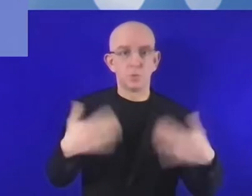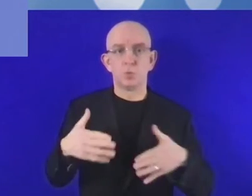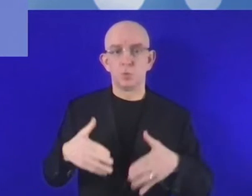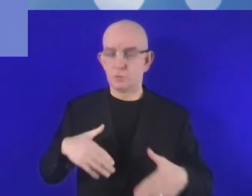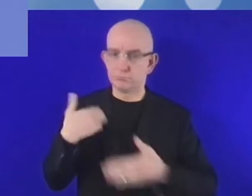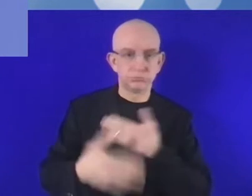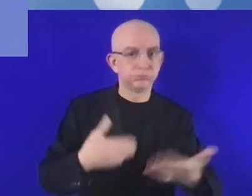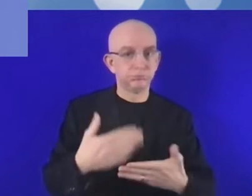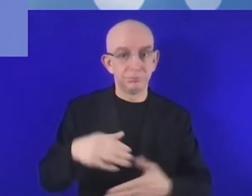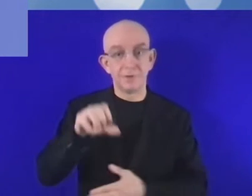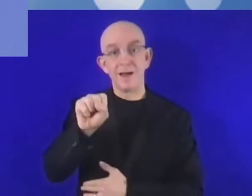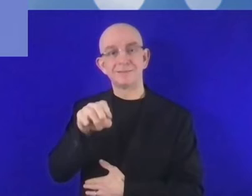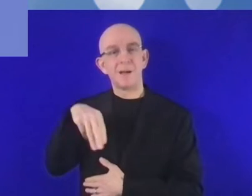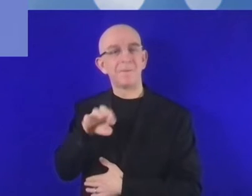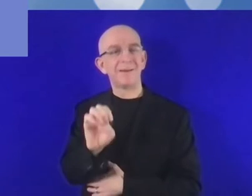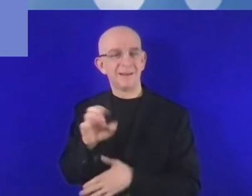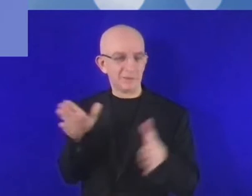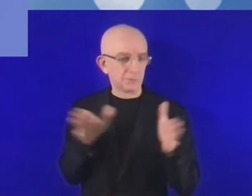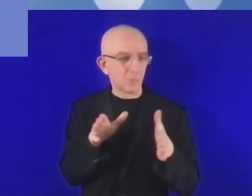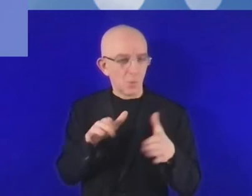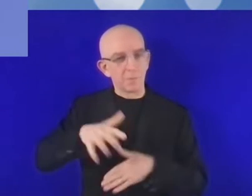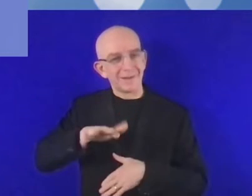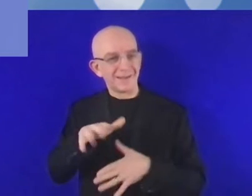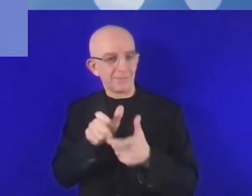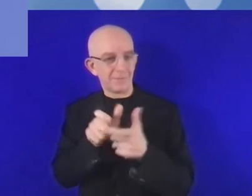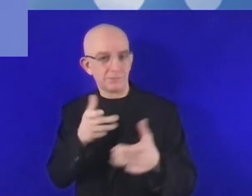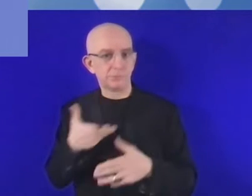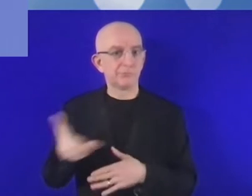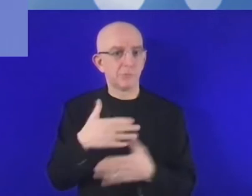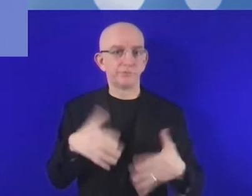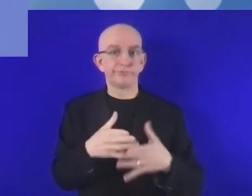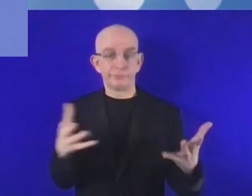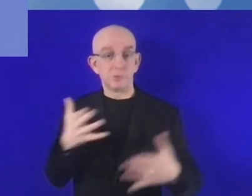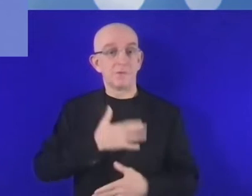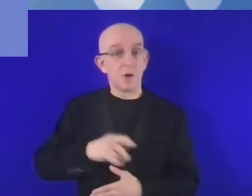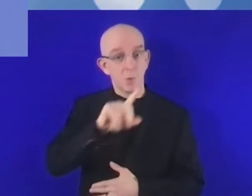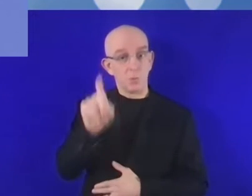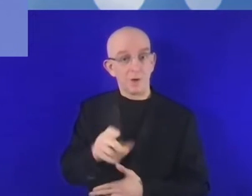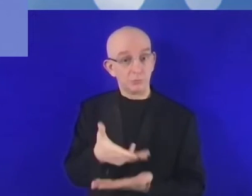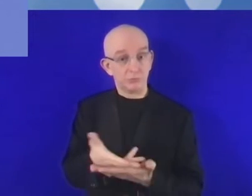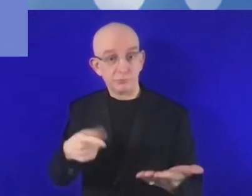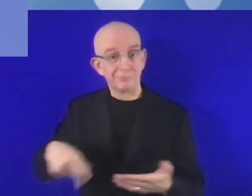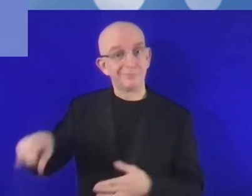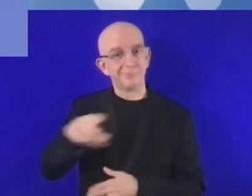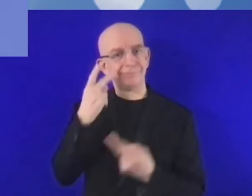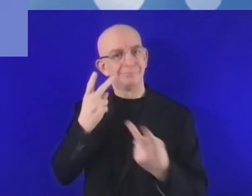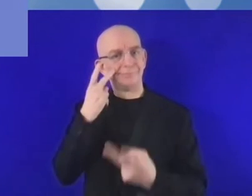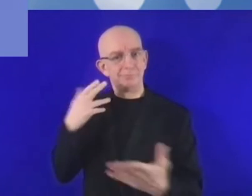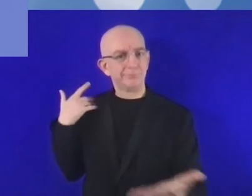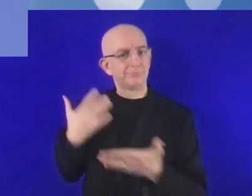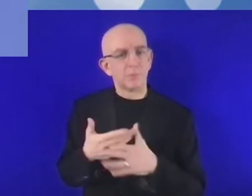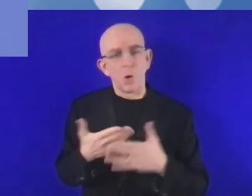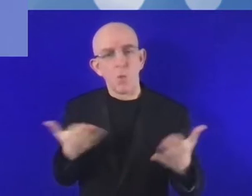участникам нашей панели. Опираясь на свой собственный опыт, какие вызовы вы видите у нас впереди в отношении